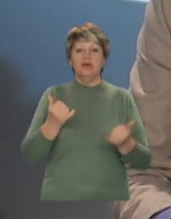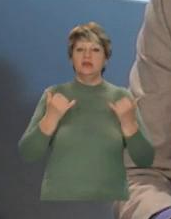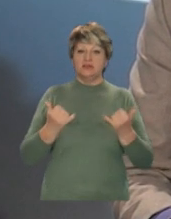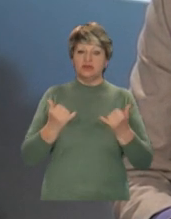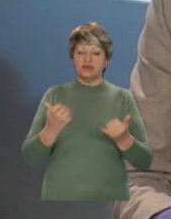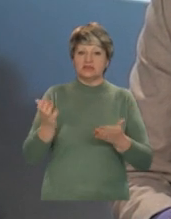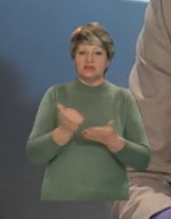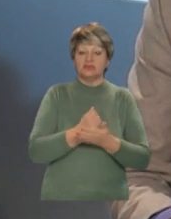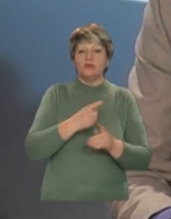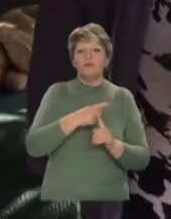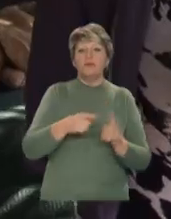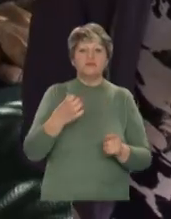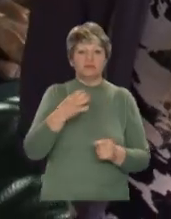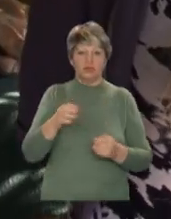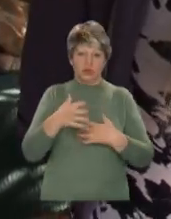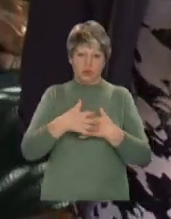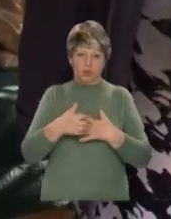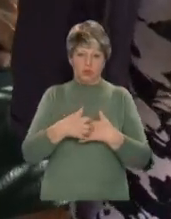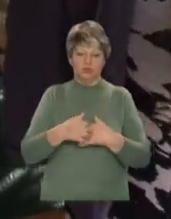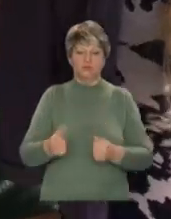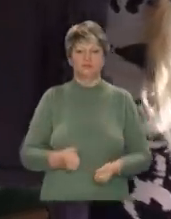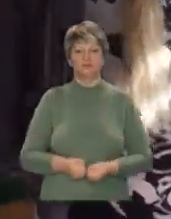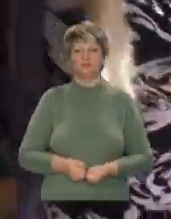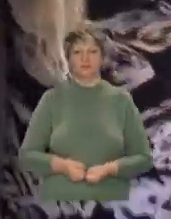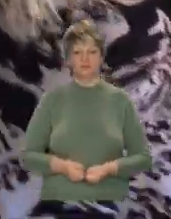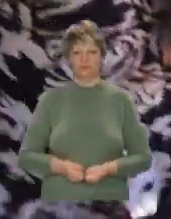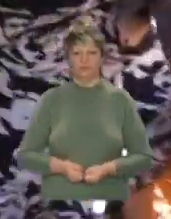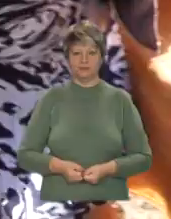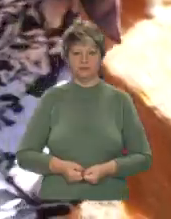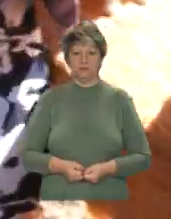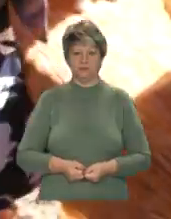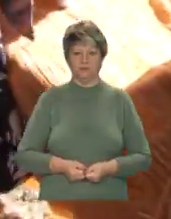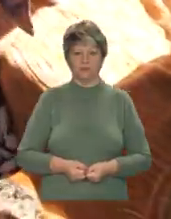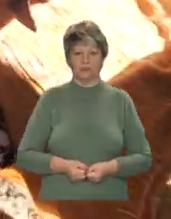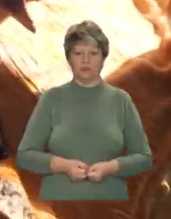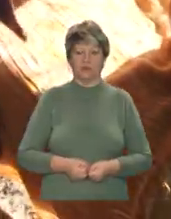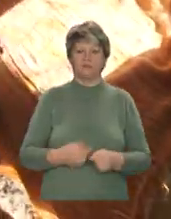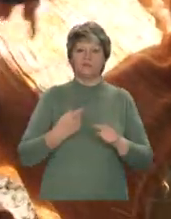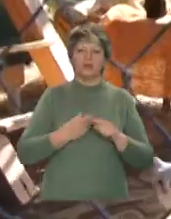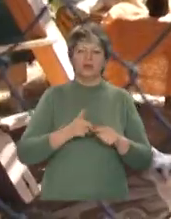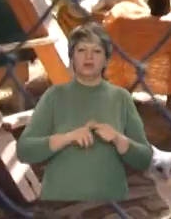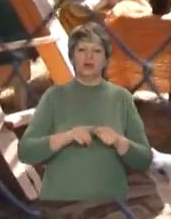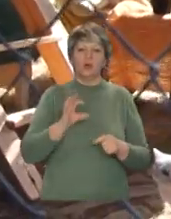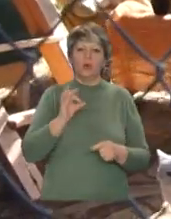знайшли більше півсотні тварин. Це Оскар, це Манечка.